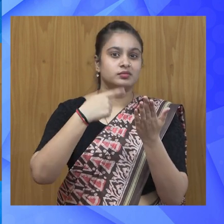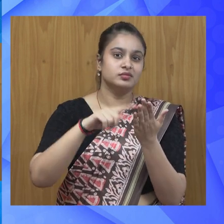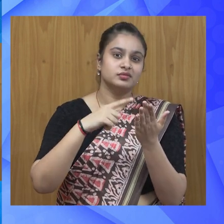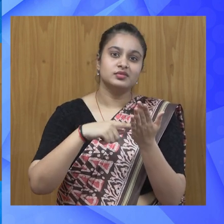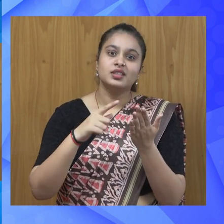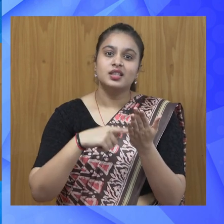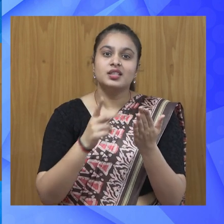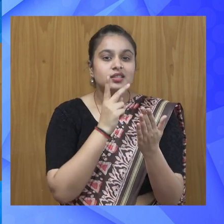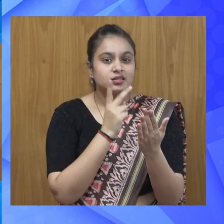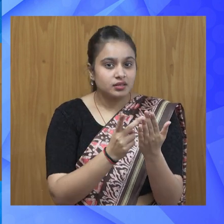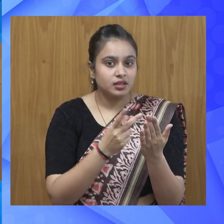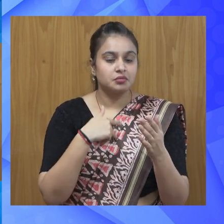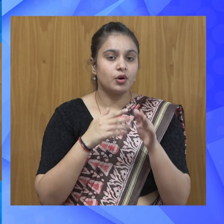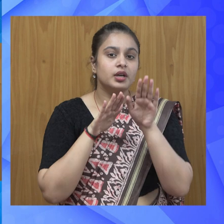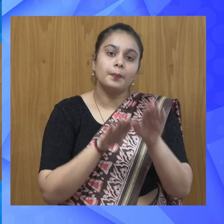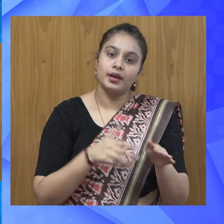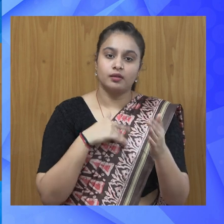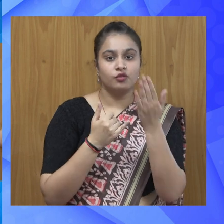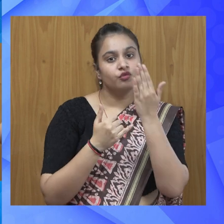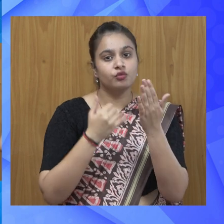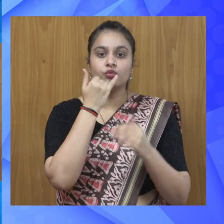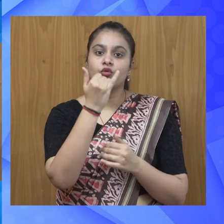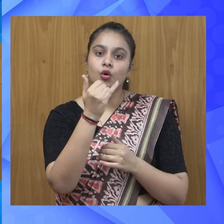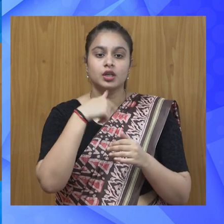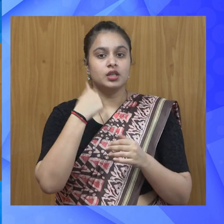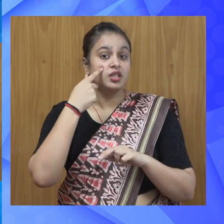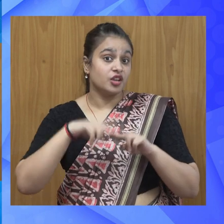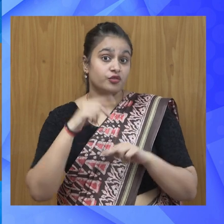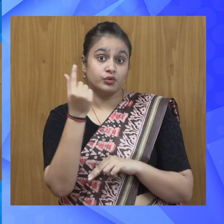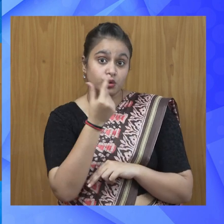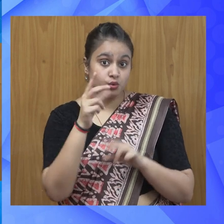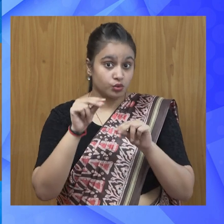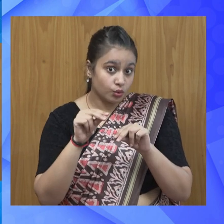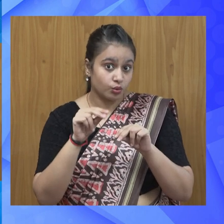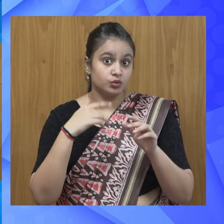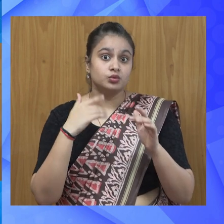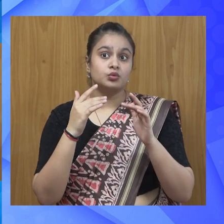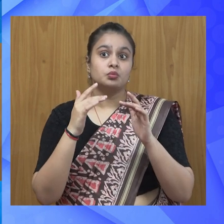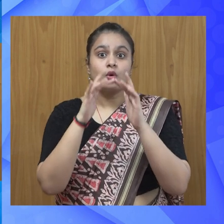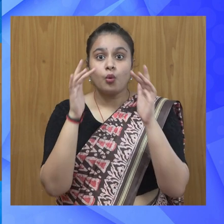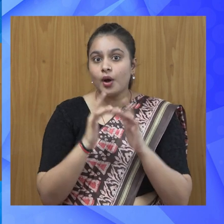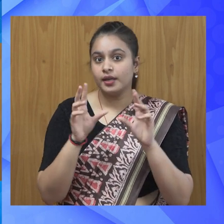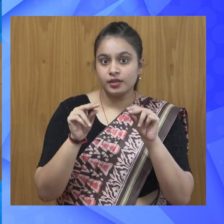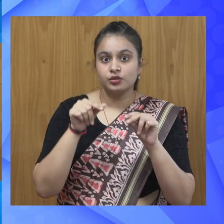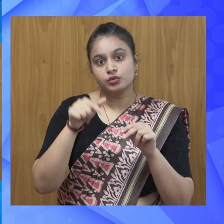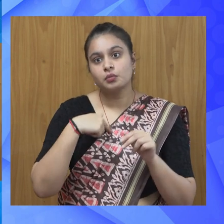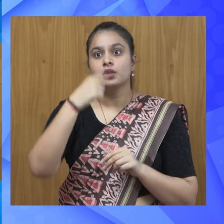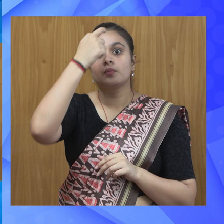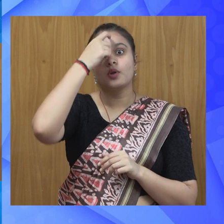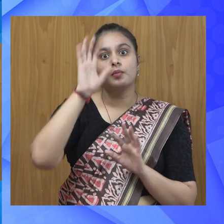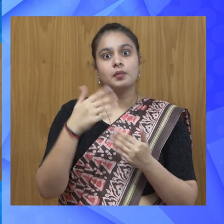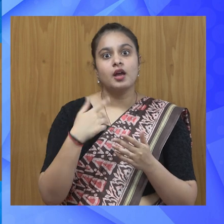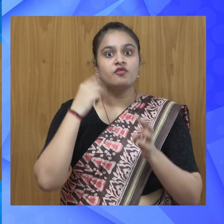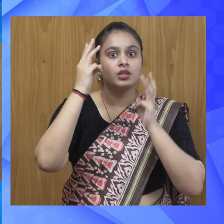जो हमारा बड़ा है, हमारी डिपेंडेंस बहुत बढ़ गई है, और जब हम नहीं यूज करते उसकी वजह से हमें ऑफलाइन होने पर बहुत असुविधा होती है, चिंता होती